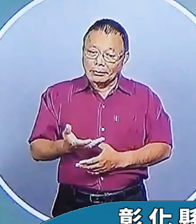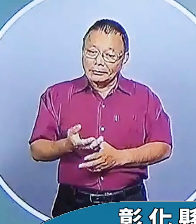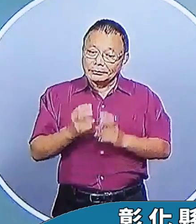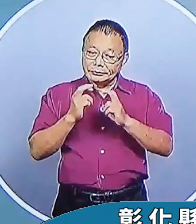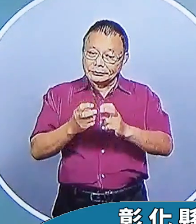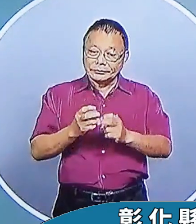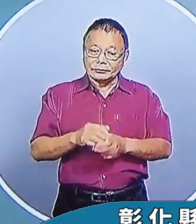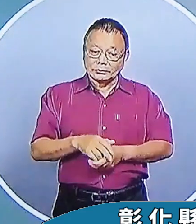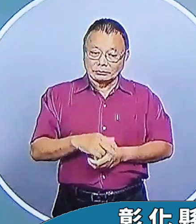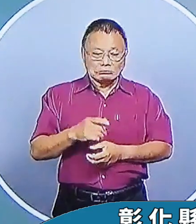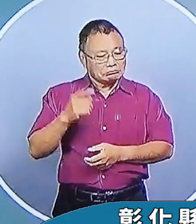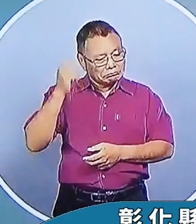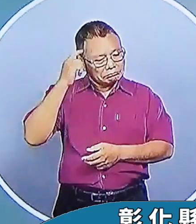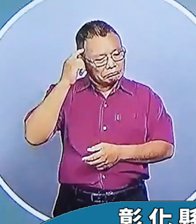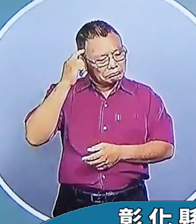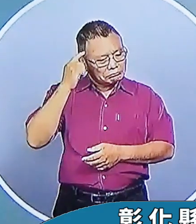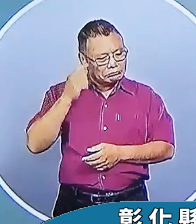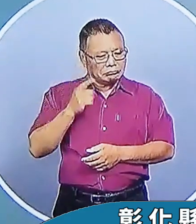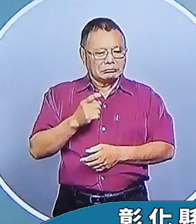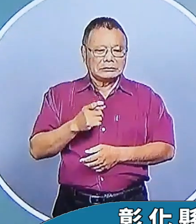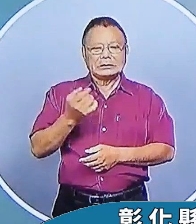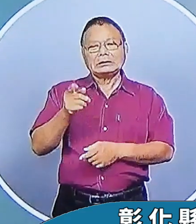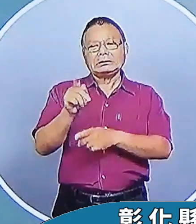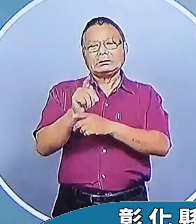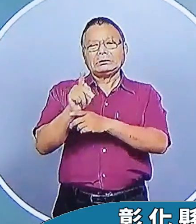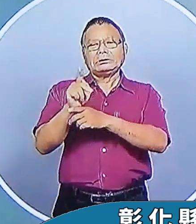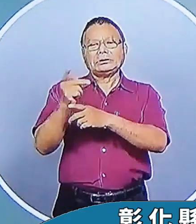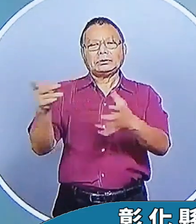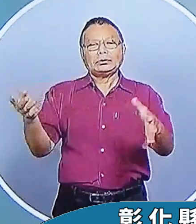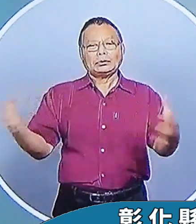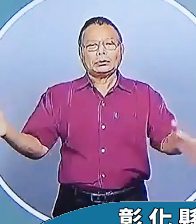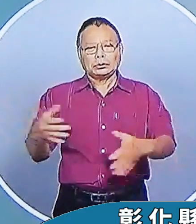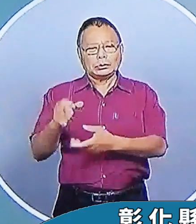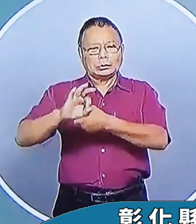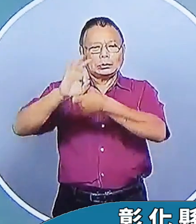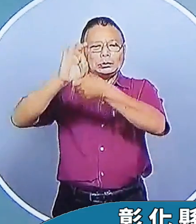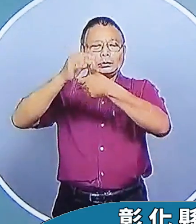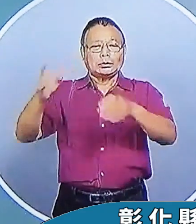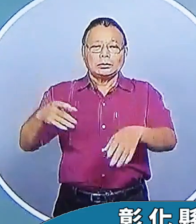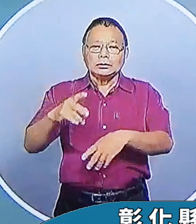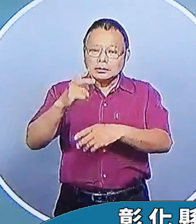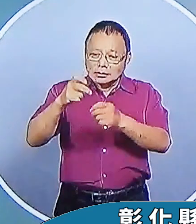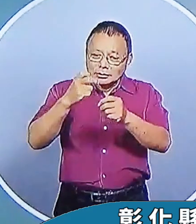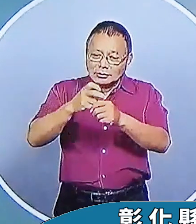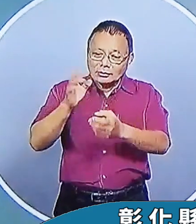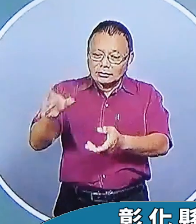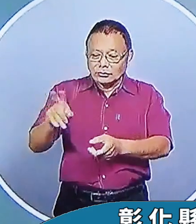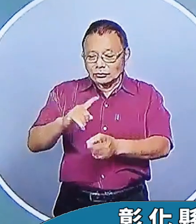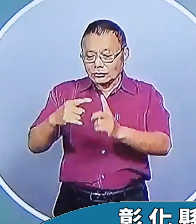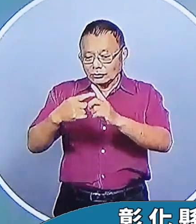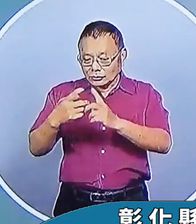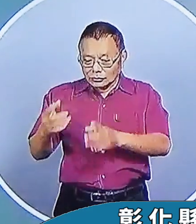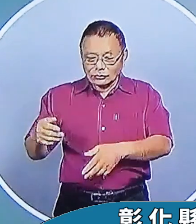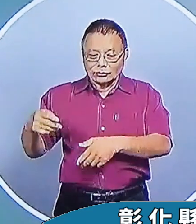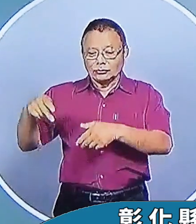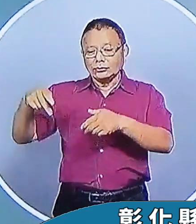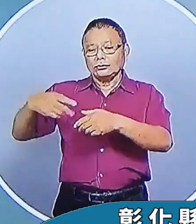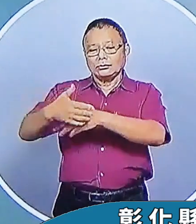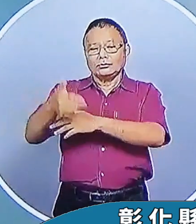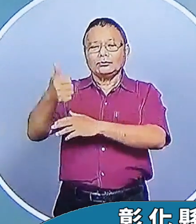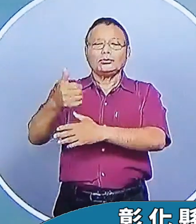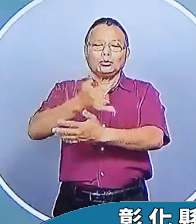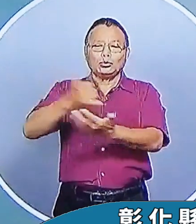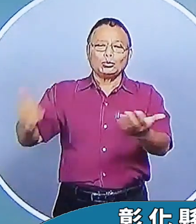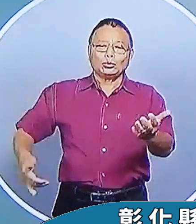个捷运，我认为你这嘛是在留子孙。20年后你人搁一倒位，你已经无伫这个位置啊。 好，所